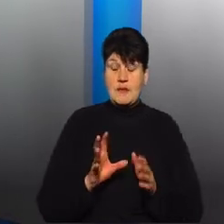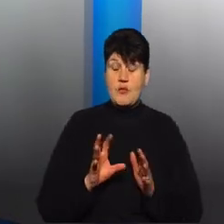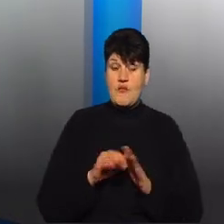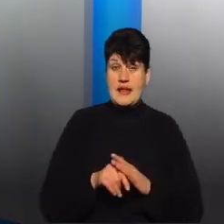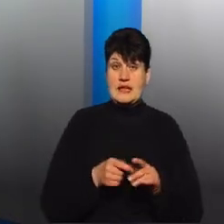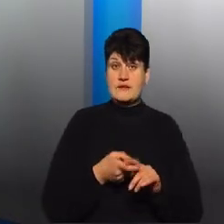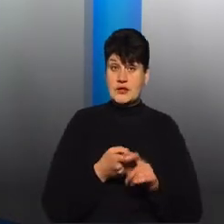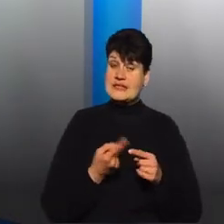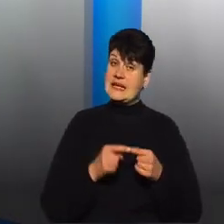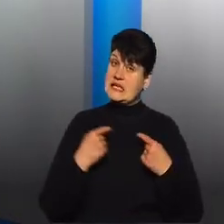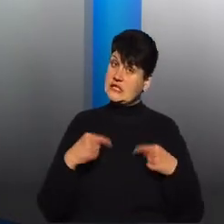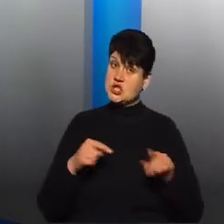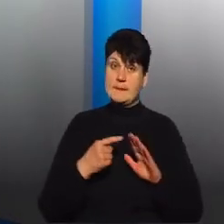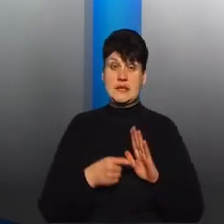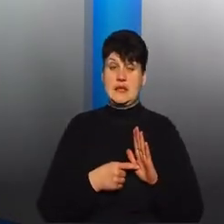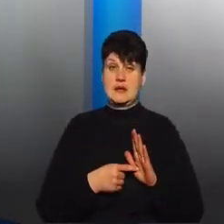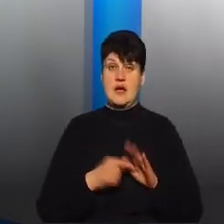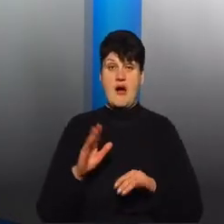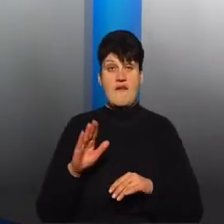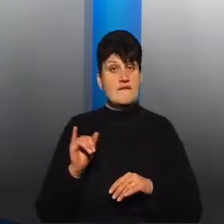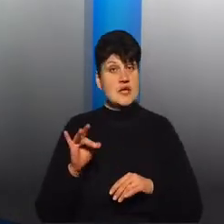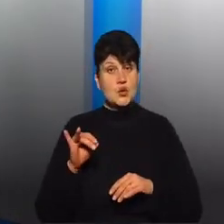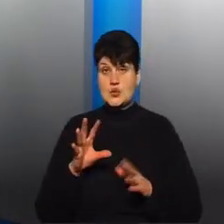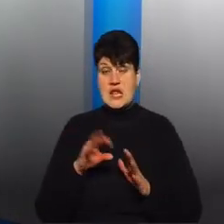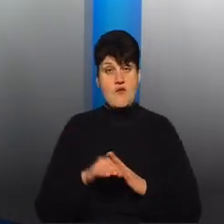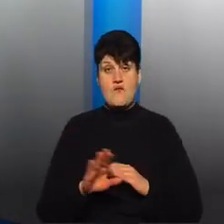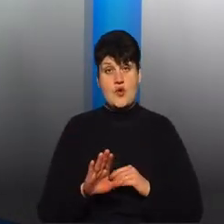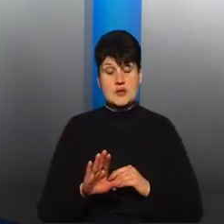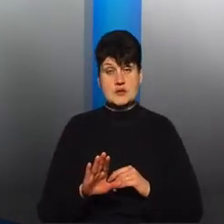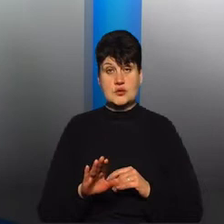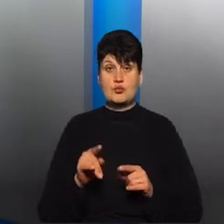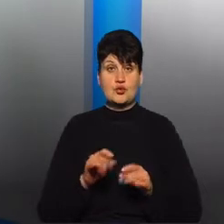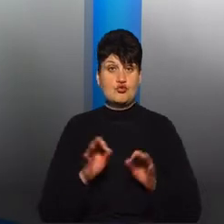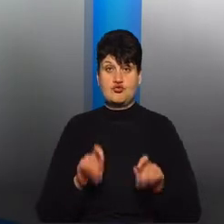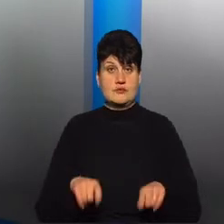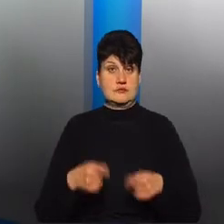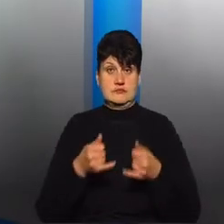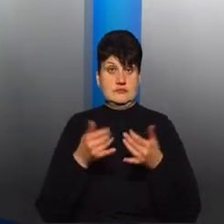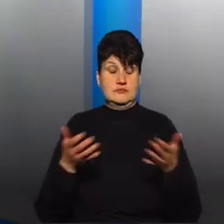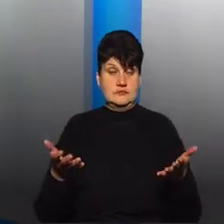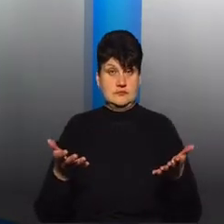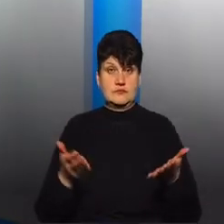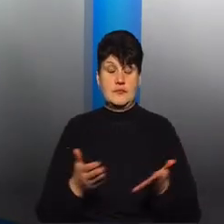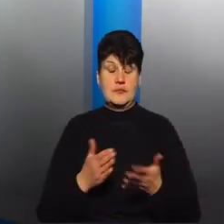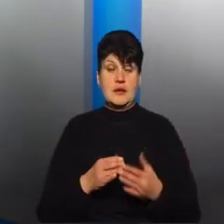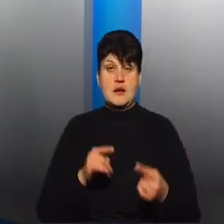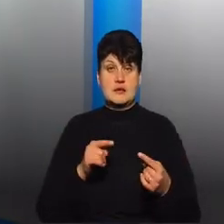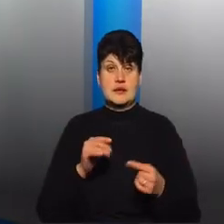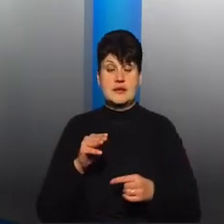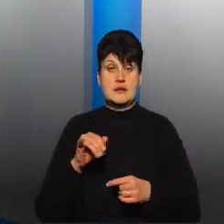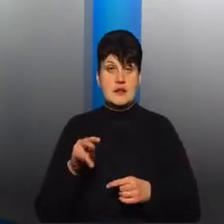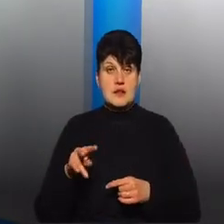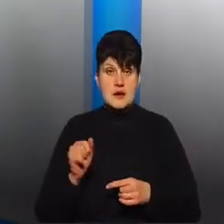так вірус не вводиться в організм, через що нічого не може передаватися. Формується антитіла, це і своєрідний захист як дитини, так